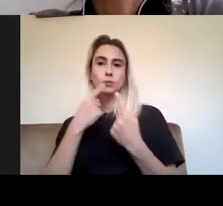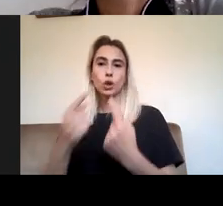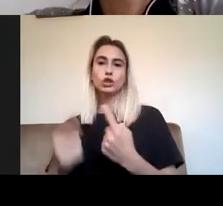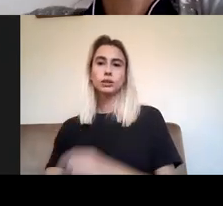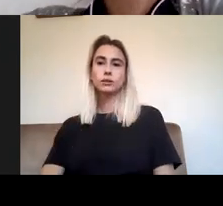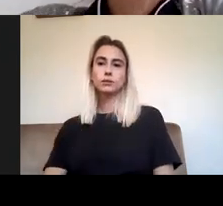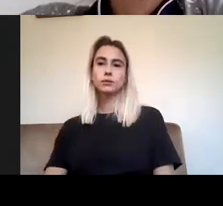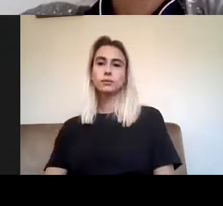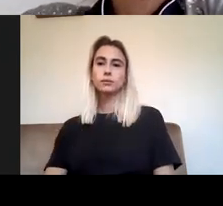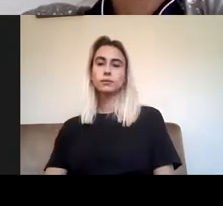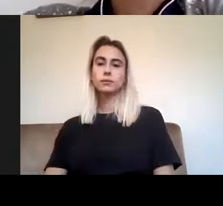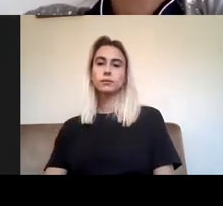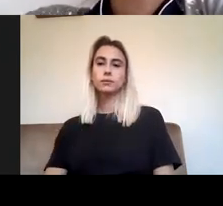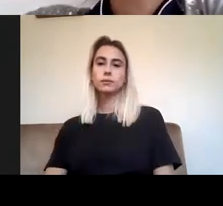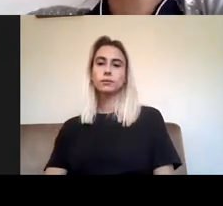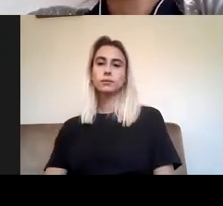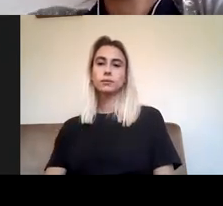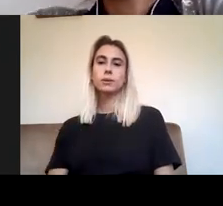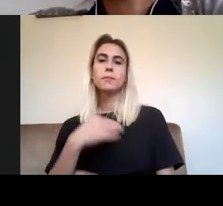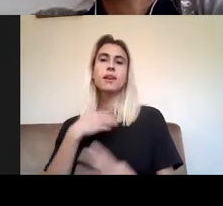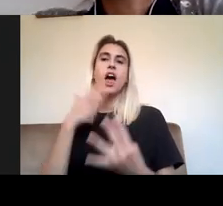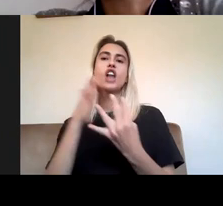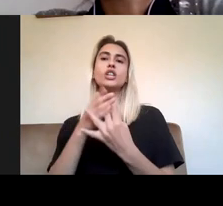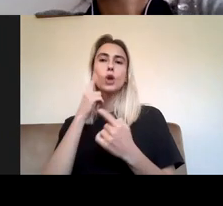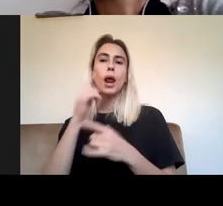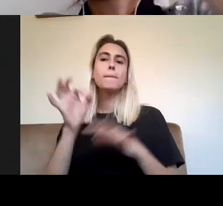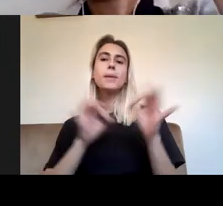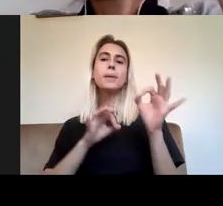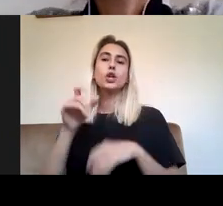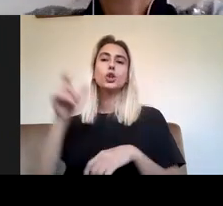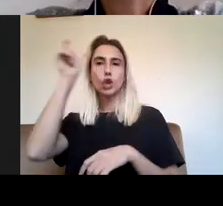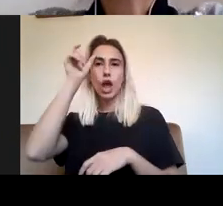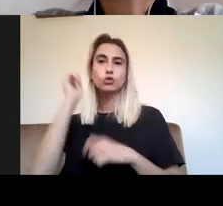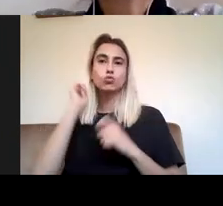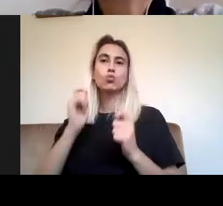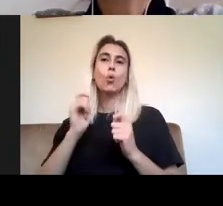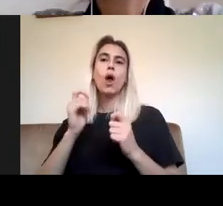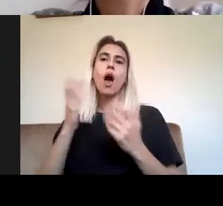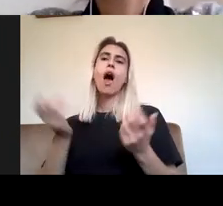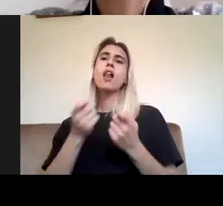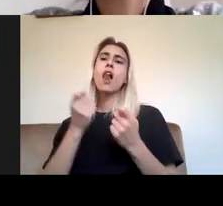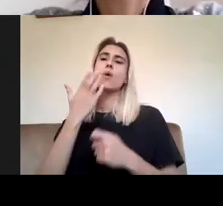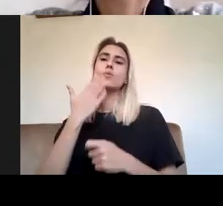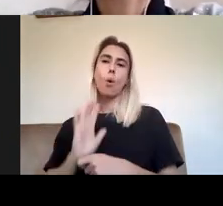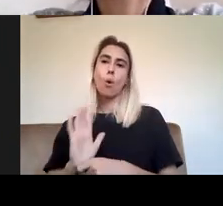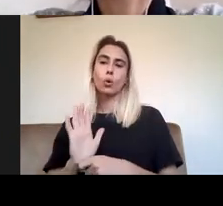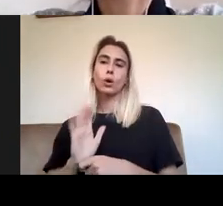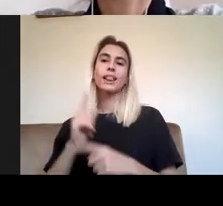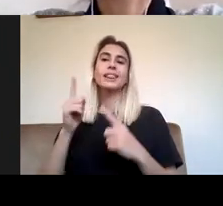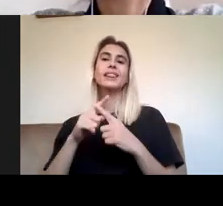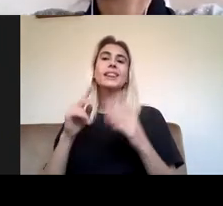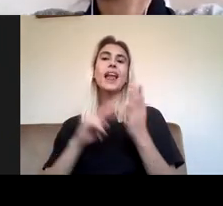Yok. Ben erişilebilirlikle ilgili mimarlıkta Türkiye'de zorunluluk hala yok. Teknik